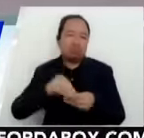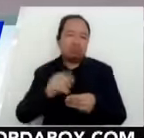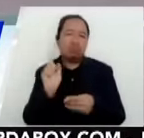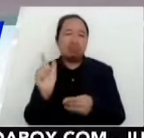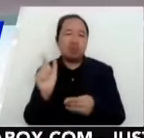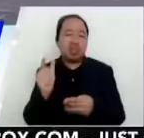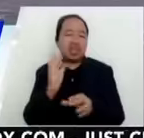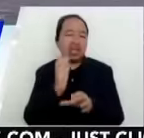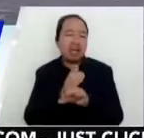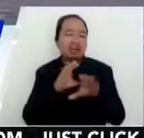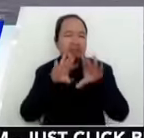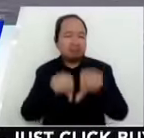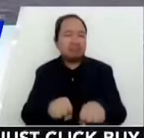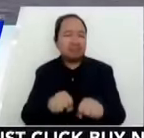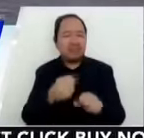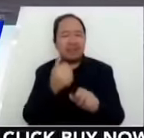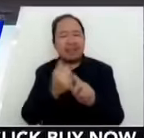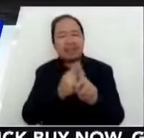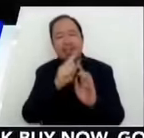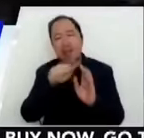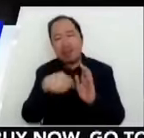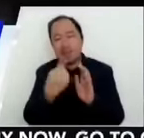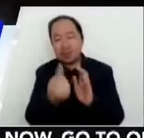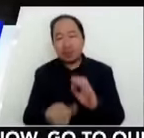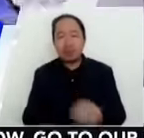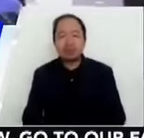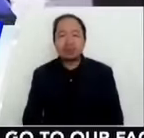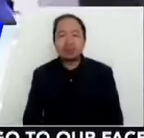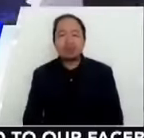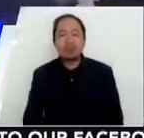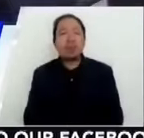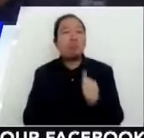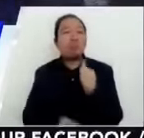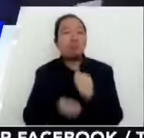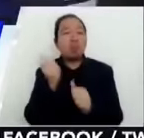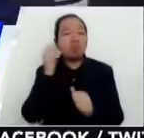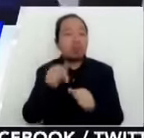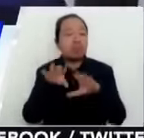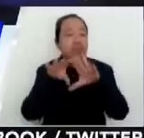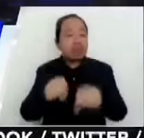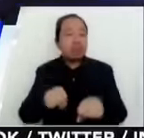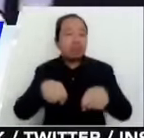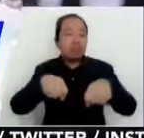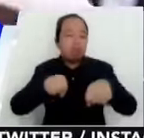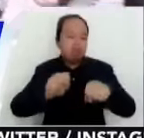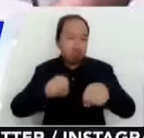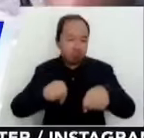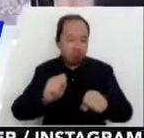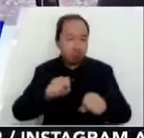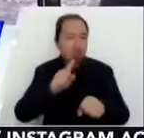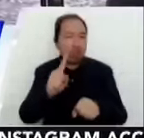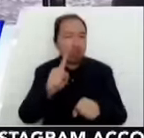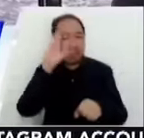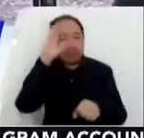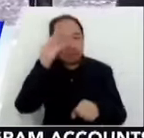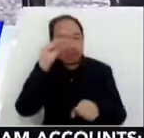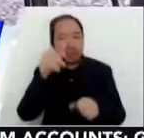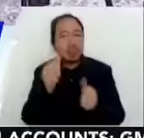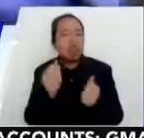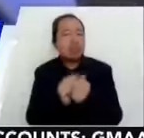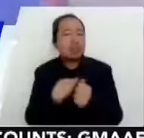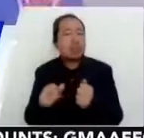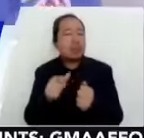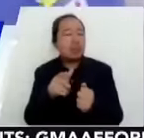oras. Karamihan daw dito mga motorsiklo. Ang lalaking ito, angkas ang kanya mag-ina. Bukod sa maraming